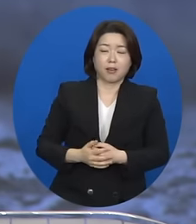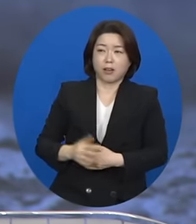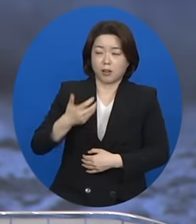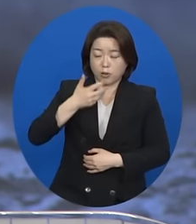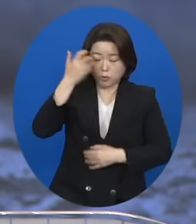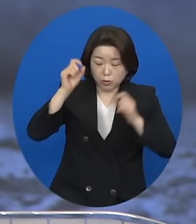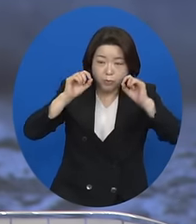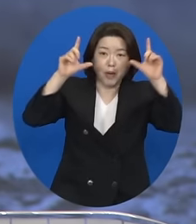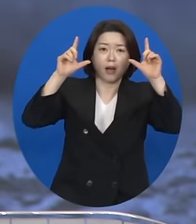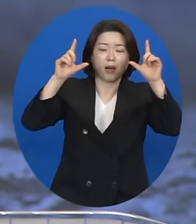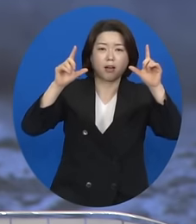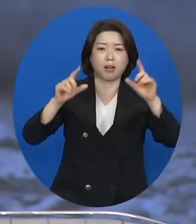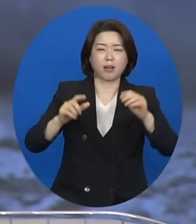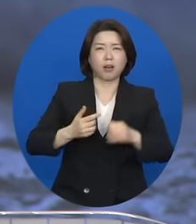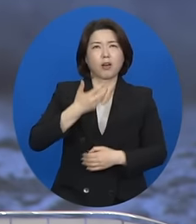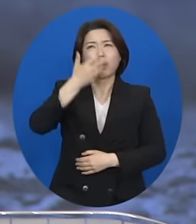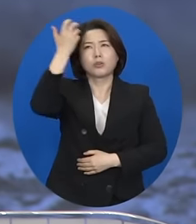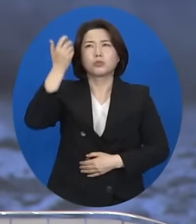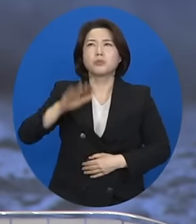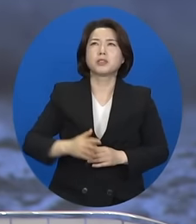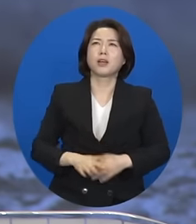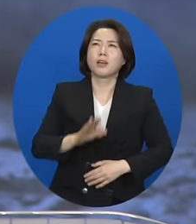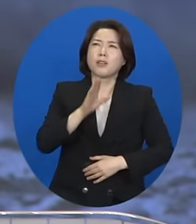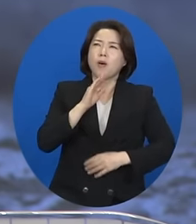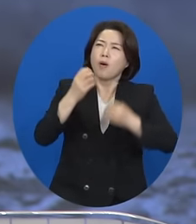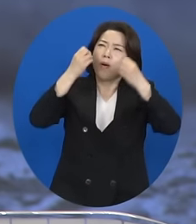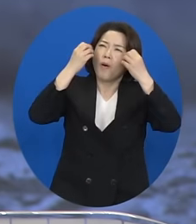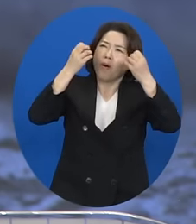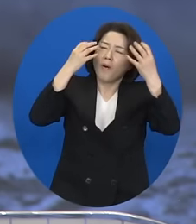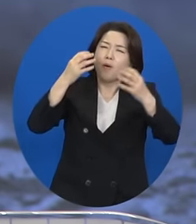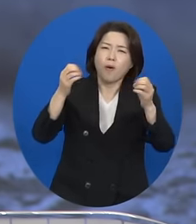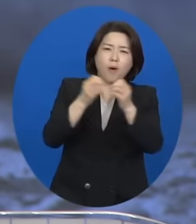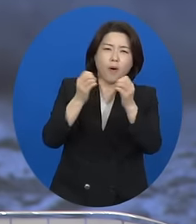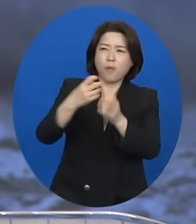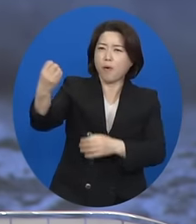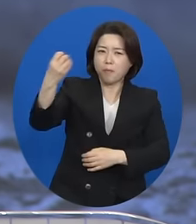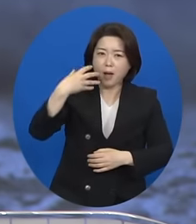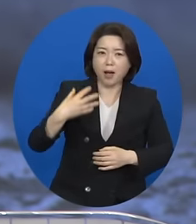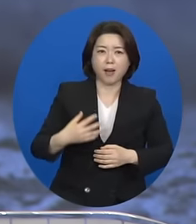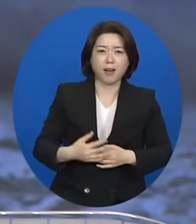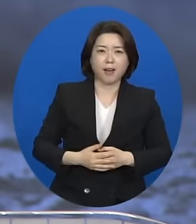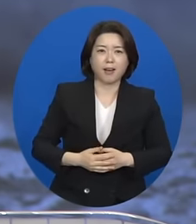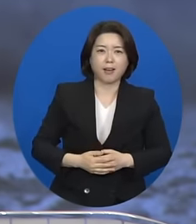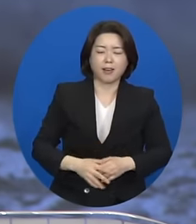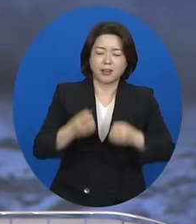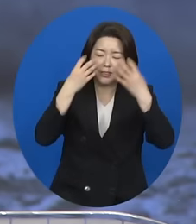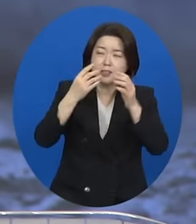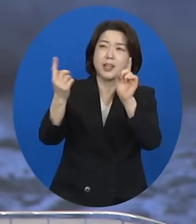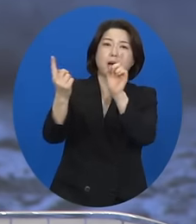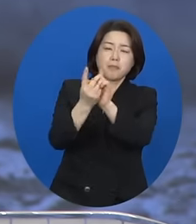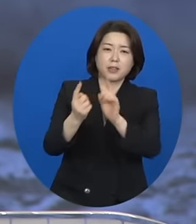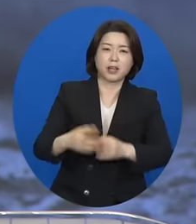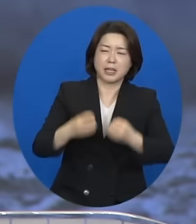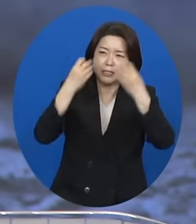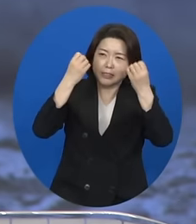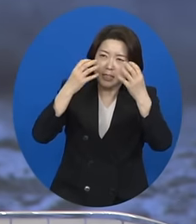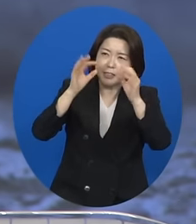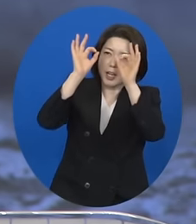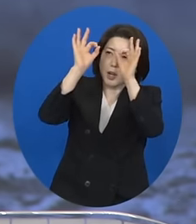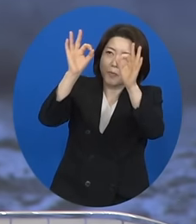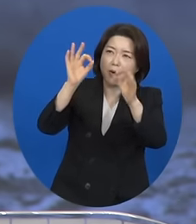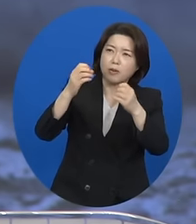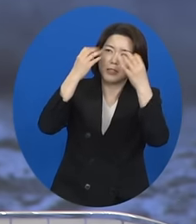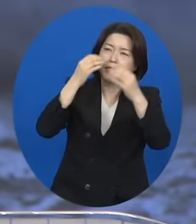깼습니다 꿈인데 너무나 생생한 메세지였어요 너무나 생생한 만남이었고 또한 생생한